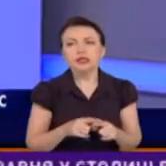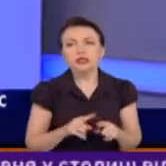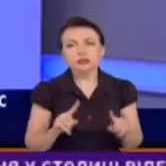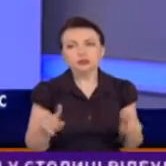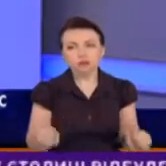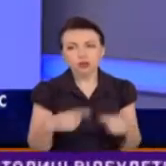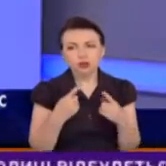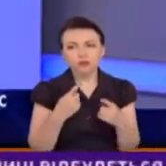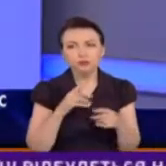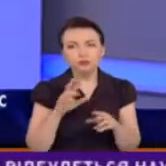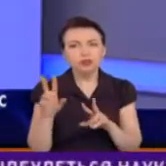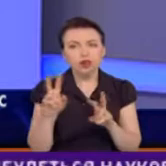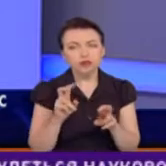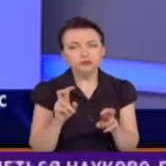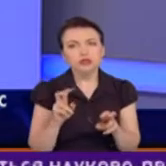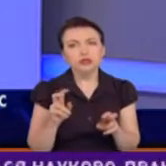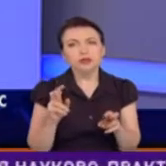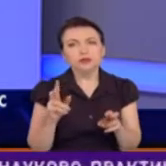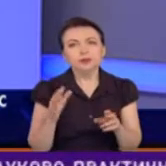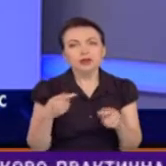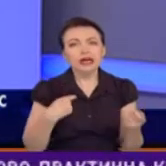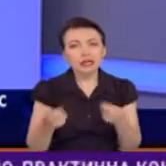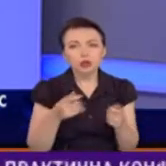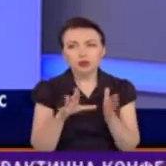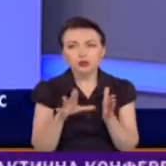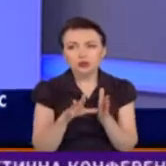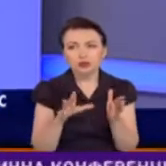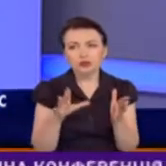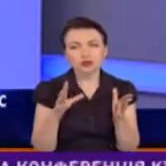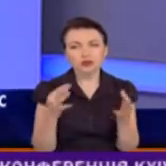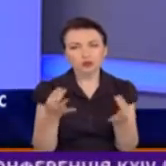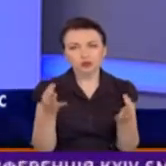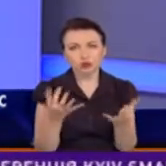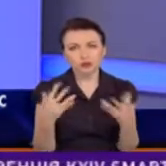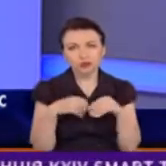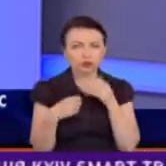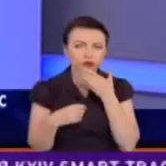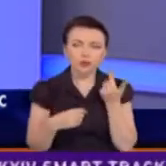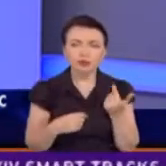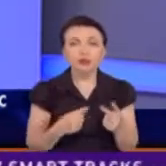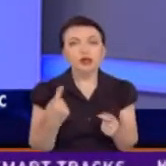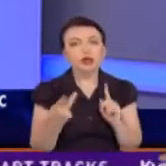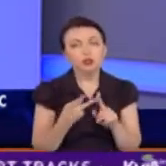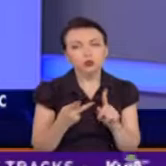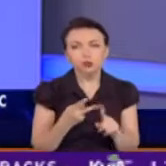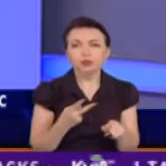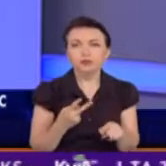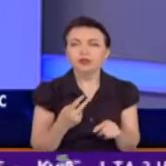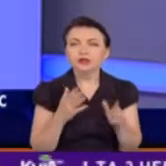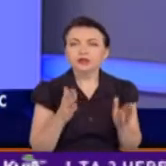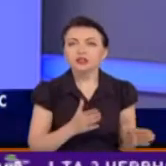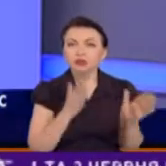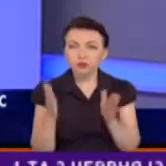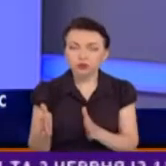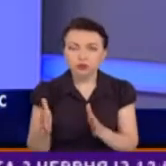назвою ринок електричної енергії, з ринком нічого спільного немає. Це перше постулат. Друге,